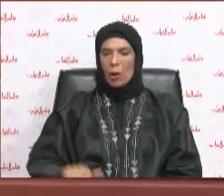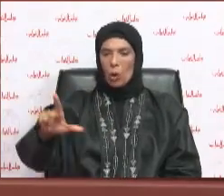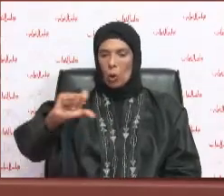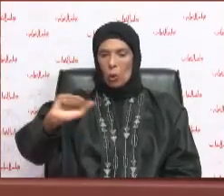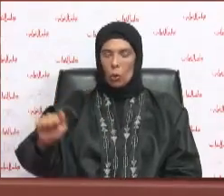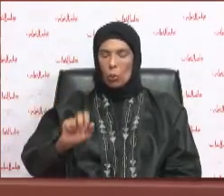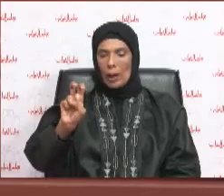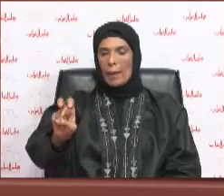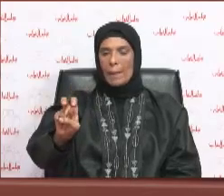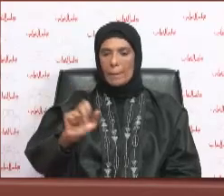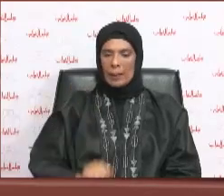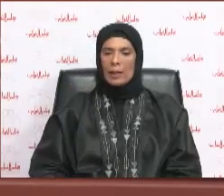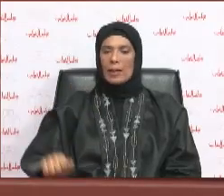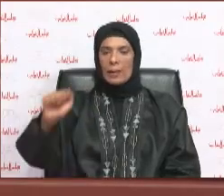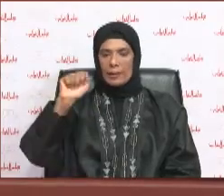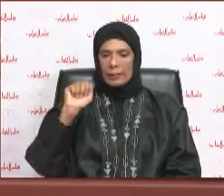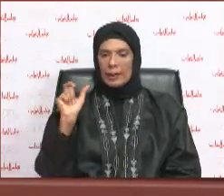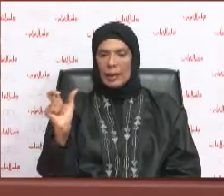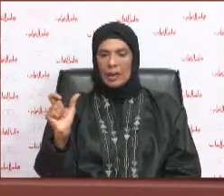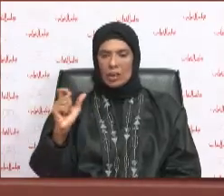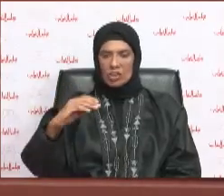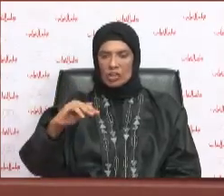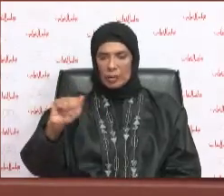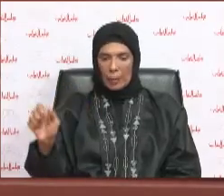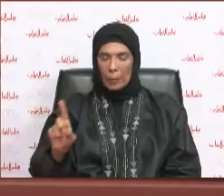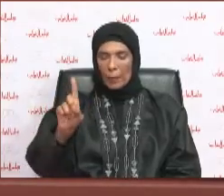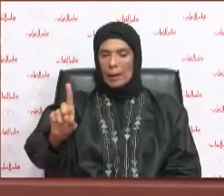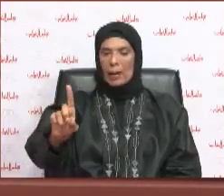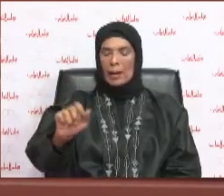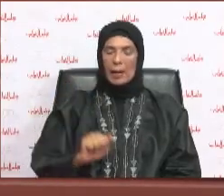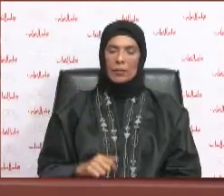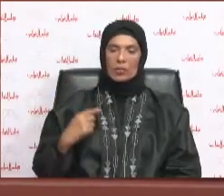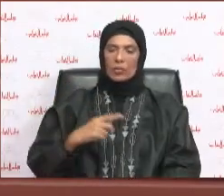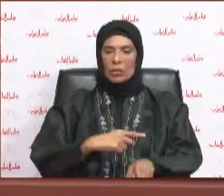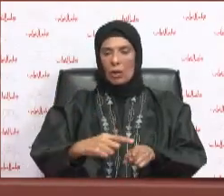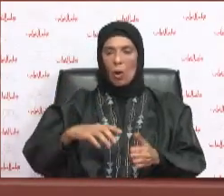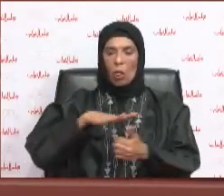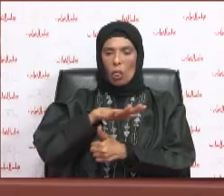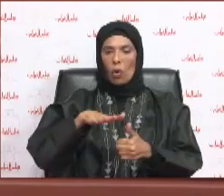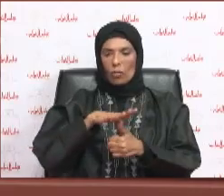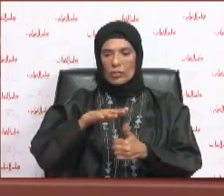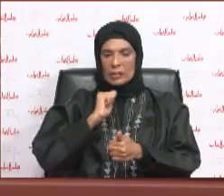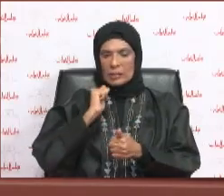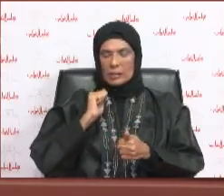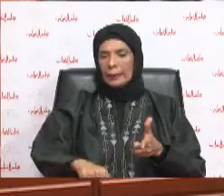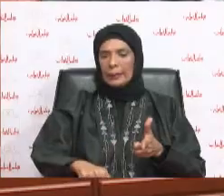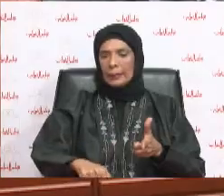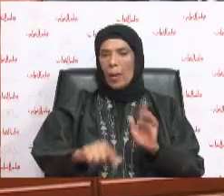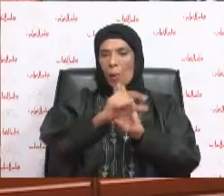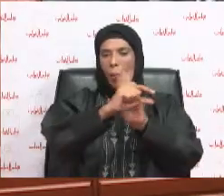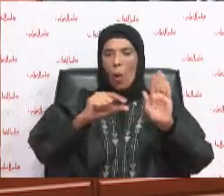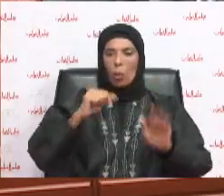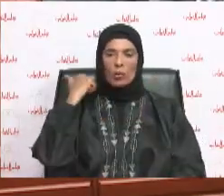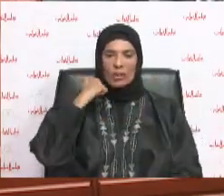علي الرميحي، ونجيب حمد الكواري، والمعتذرون لظروف لظرف خاص عبد الله